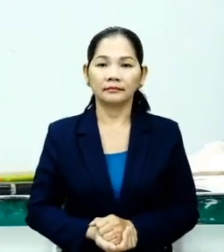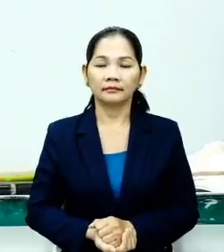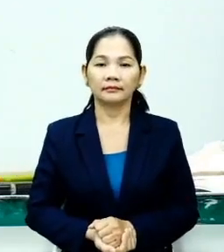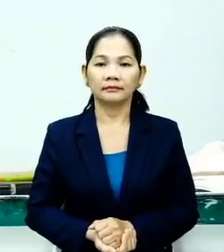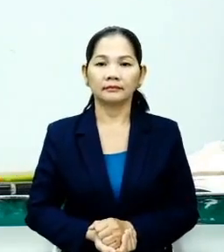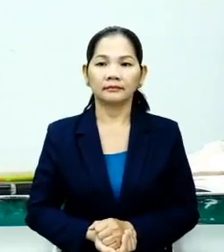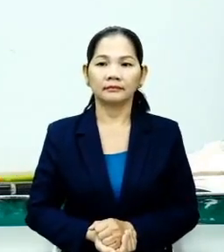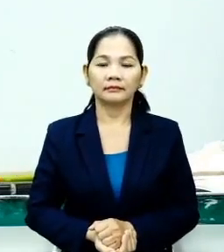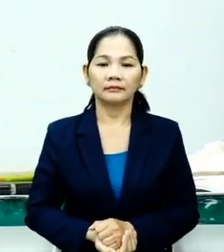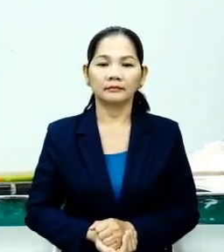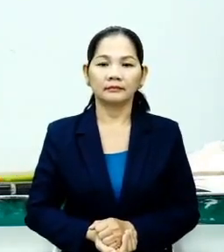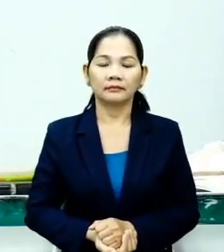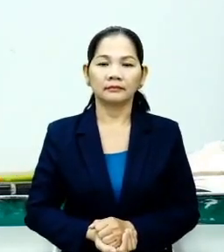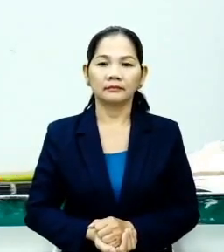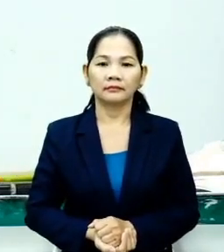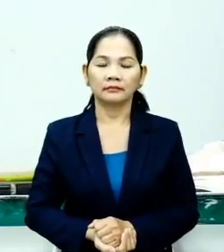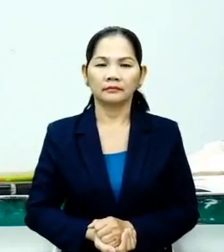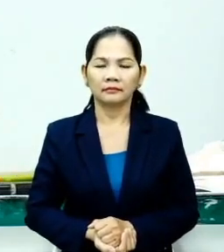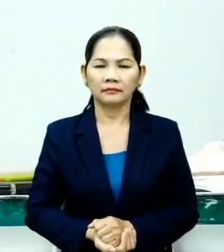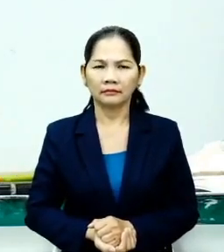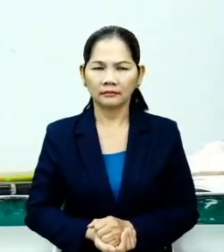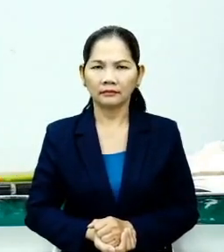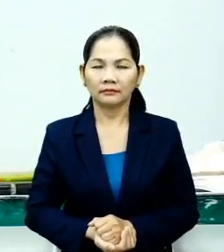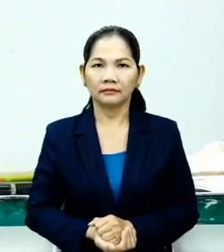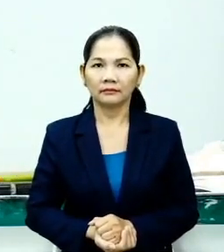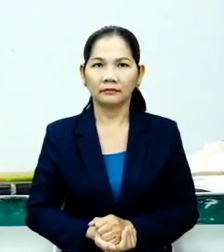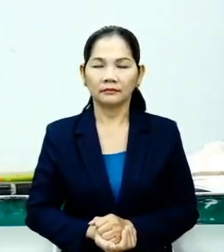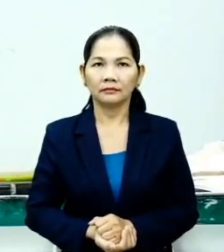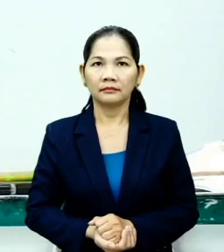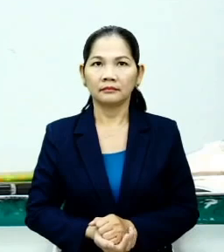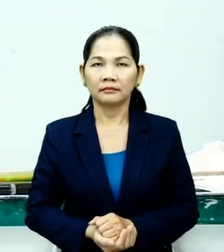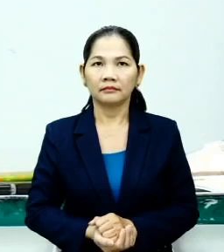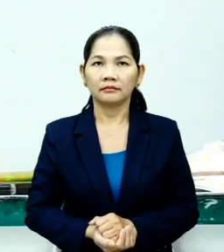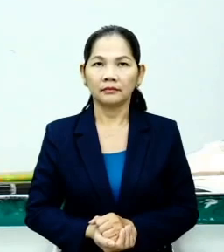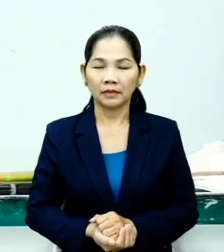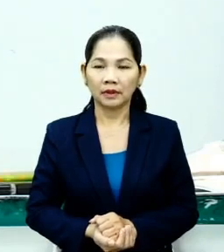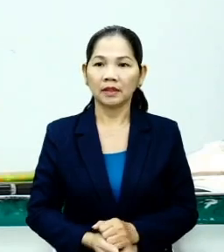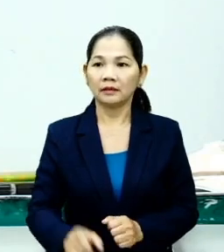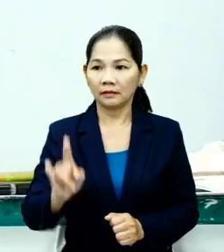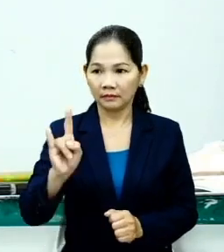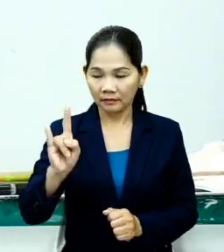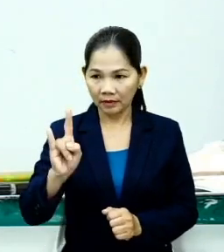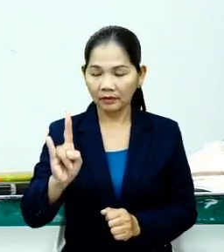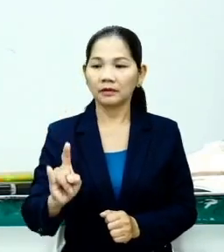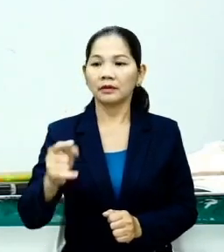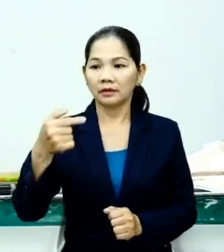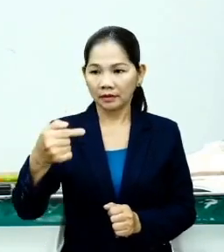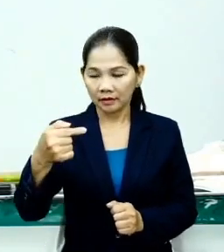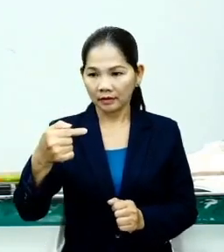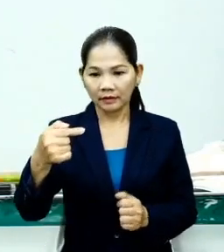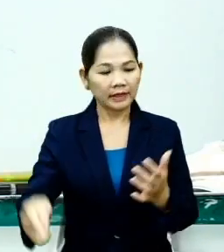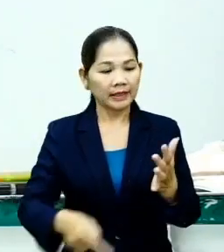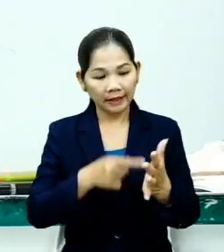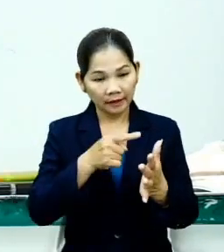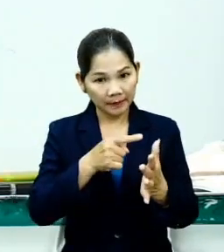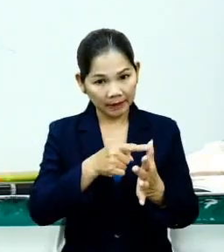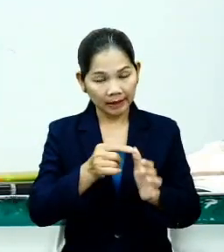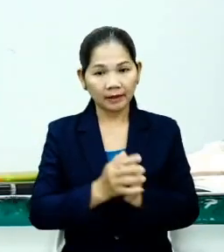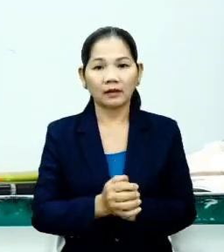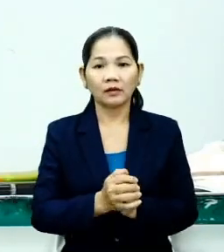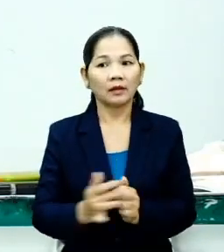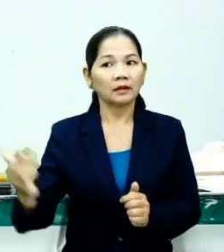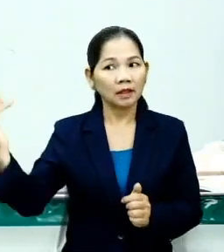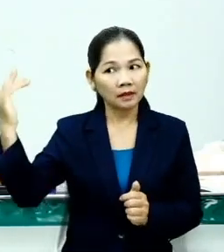nía mừng nghe cha con sẽ đáp số mà đong tiết mừng nghe cha ta mừng nghe